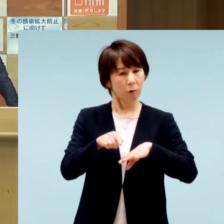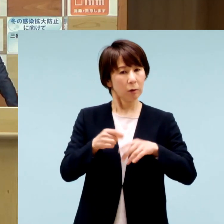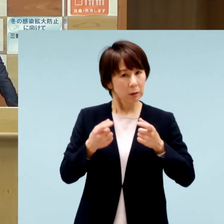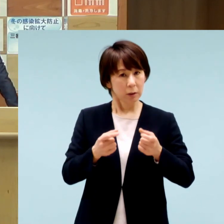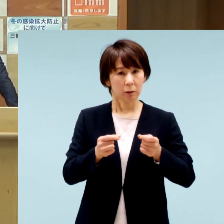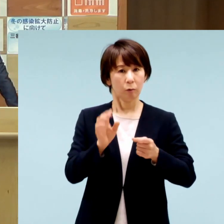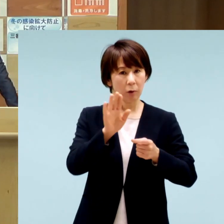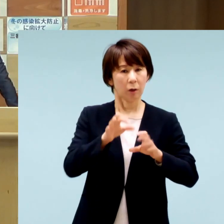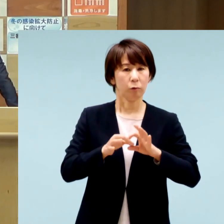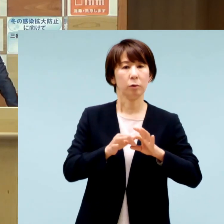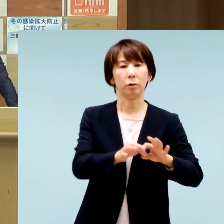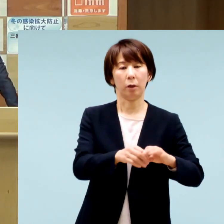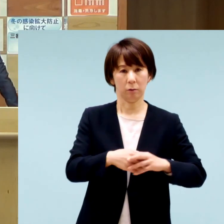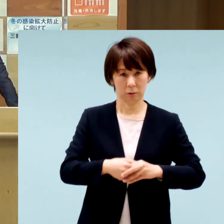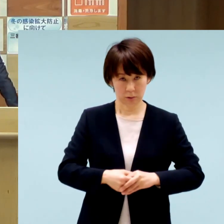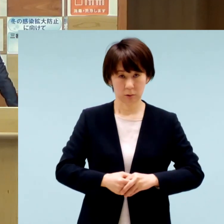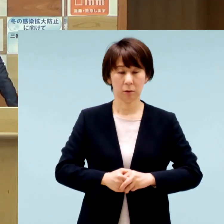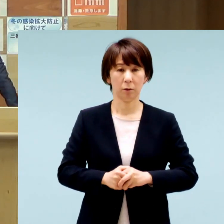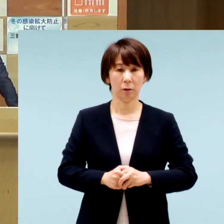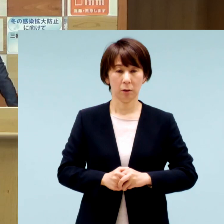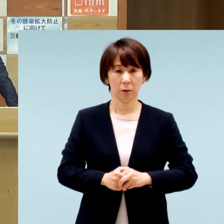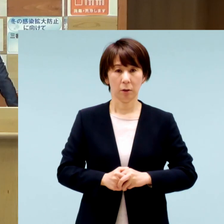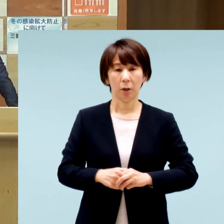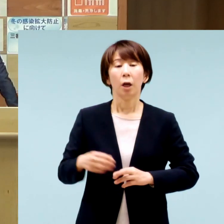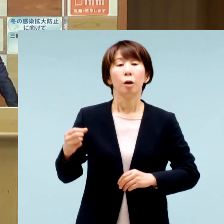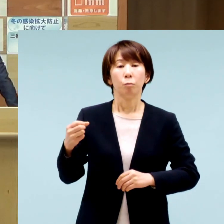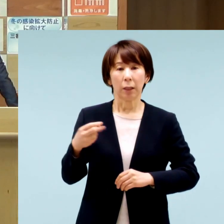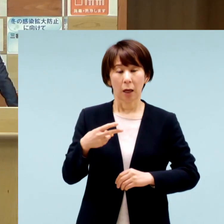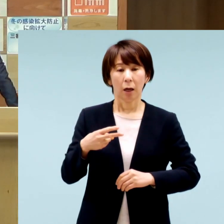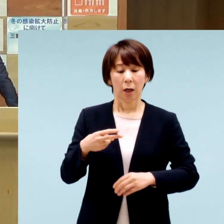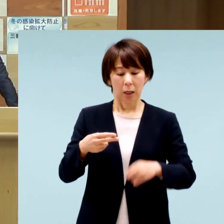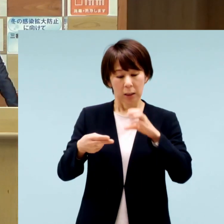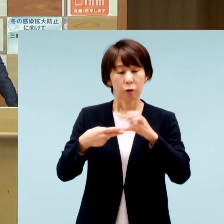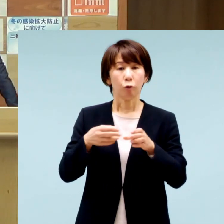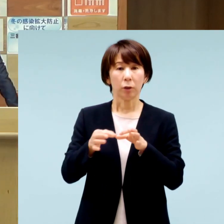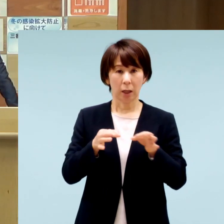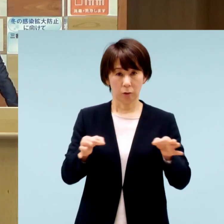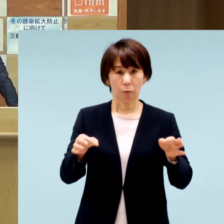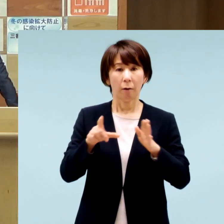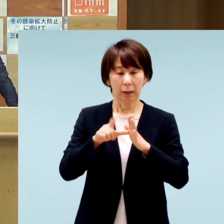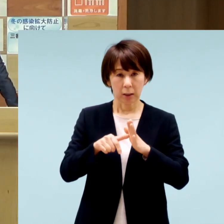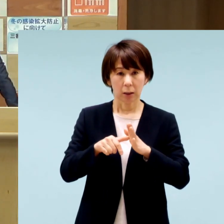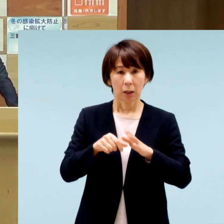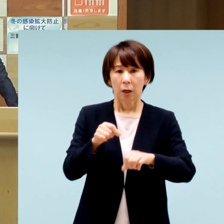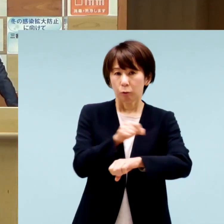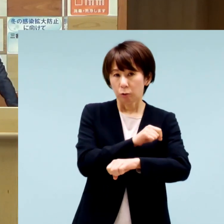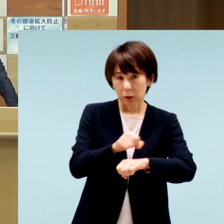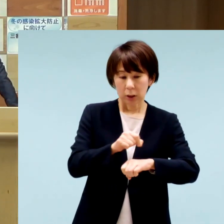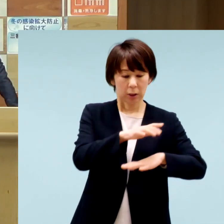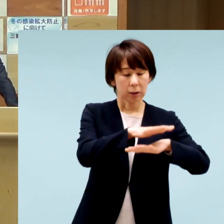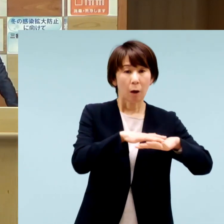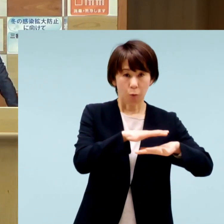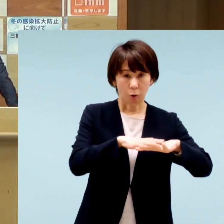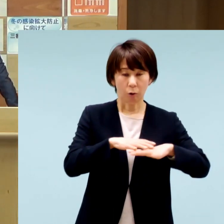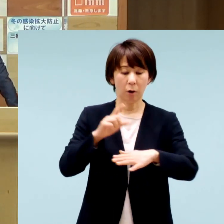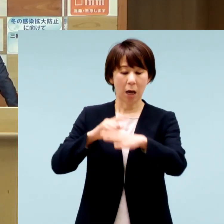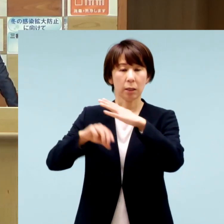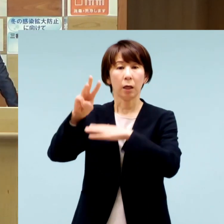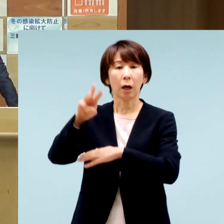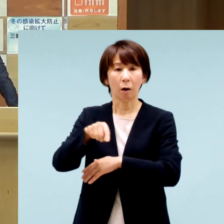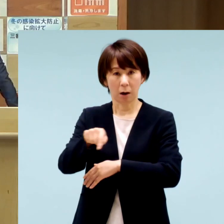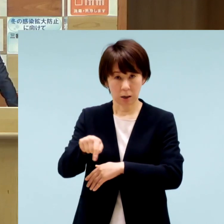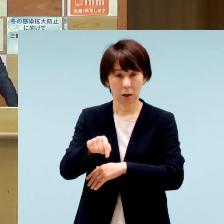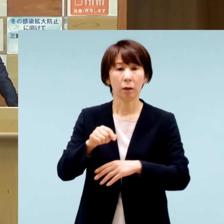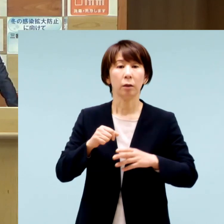店に対しても特に、札幌また旭川については、まあ、今回の対処方針で先ほど申し上げた